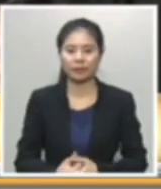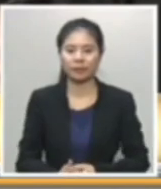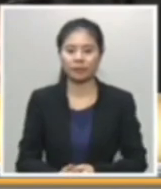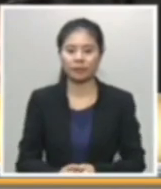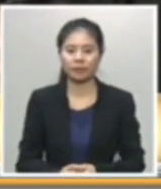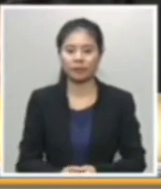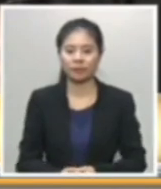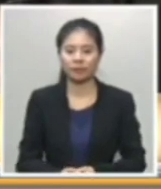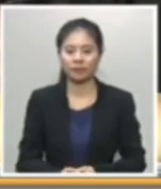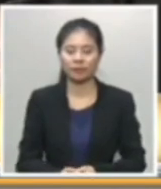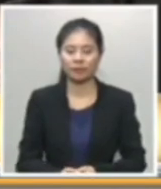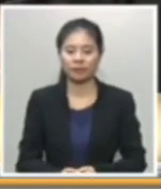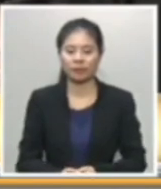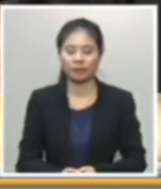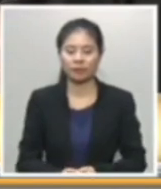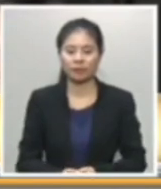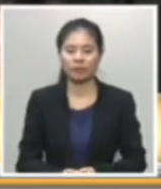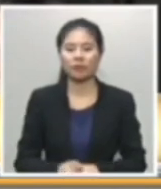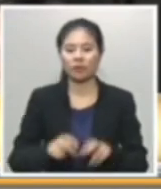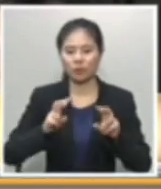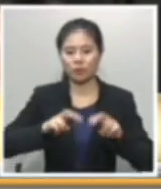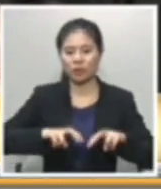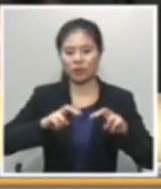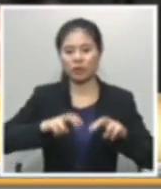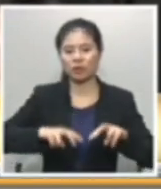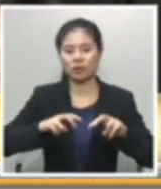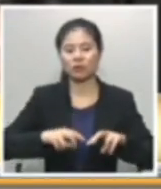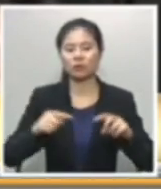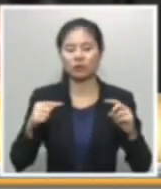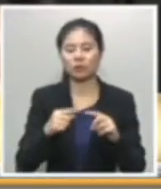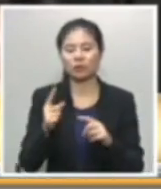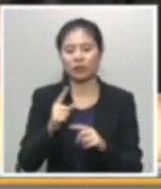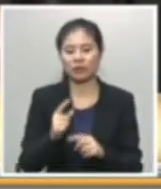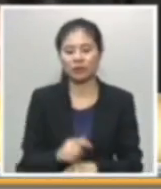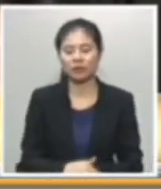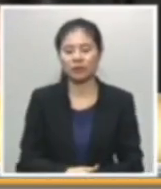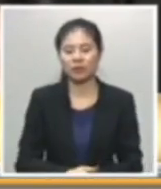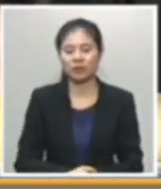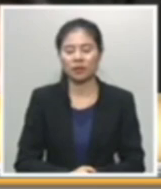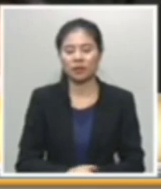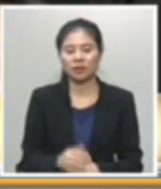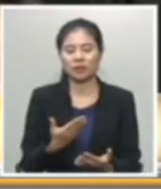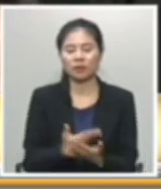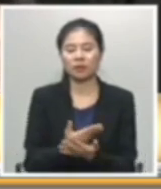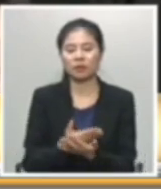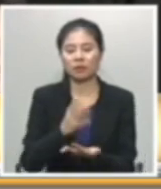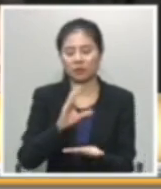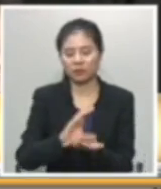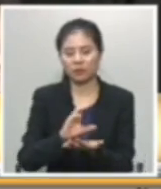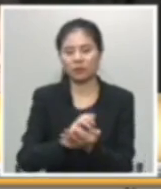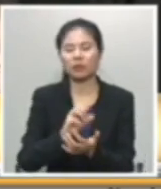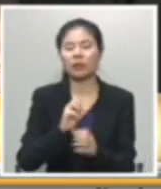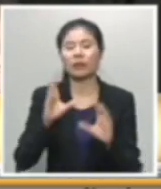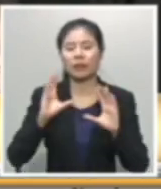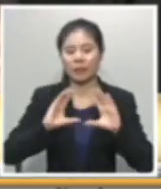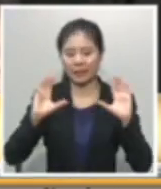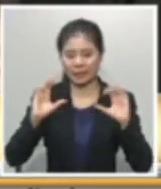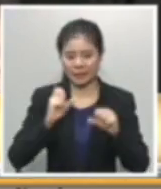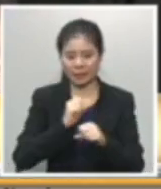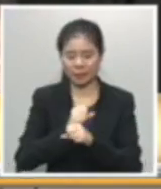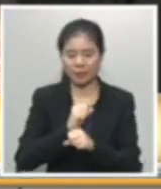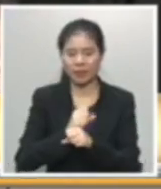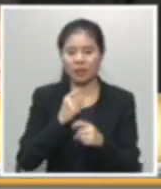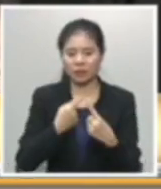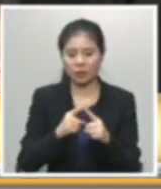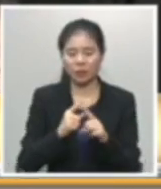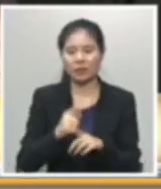อยากที่จะวิเคราะห์วิจัยวินิจฉัยนะไอ้เรื่องที่รัฐบาลทำมานะเพราะผมเห็นว่ารัฐบาลเนี่ยใช้ง